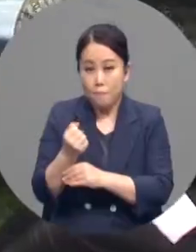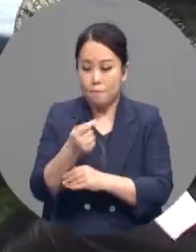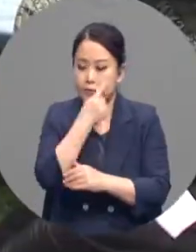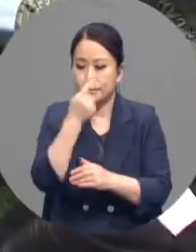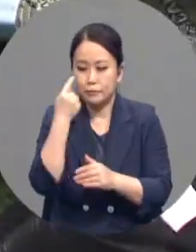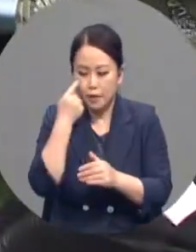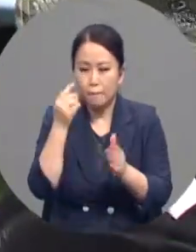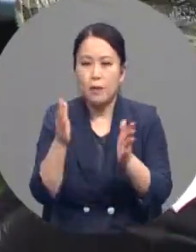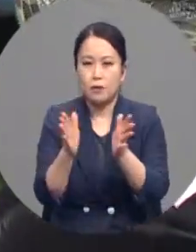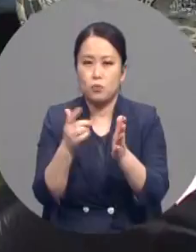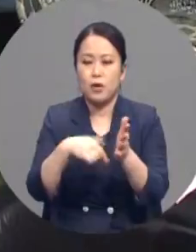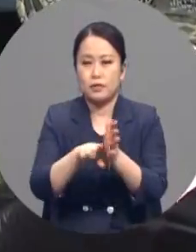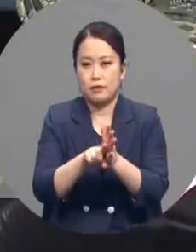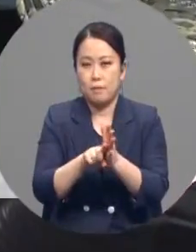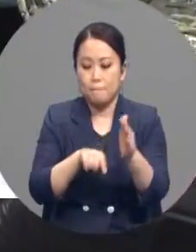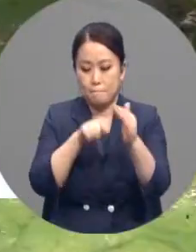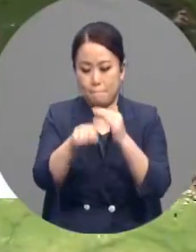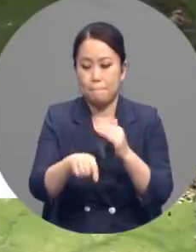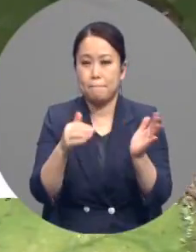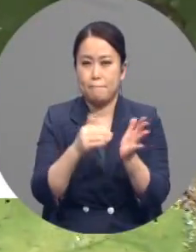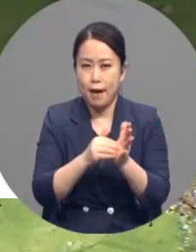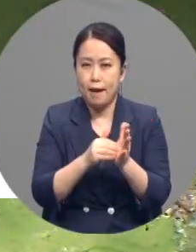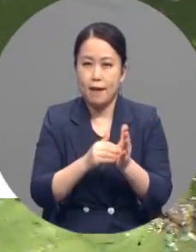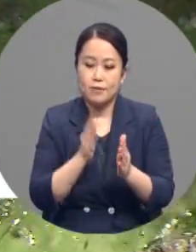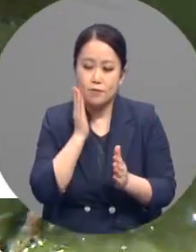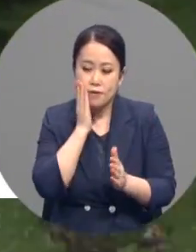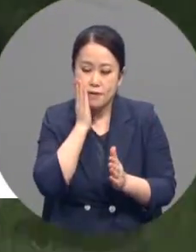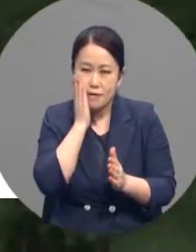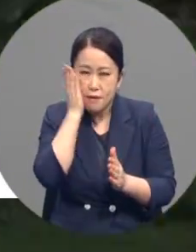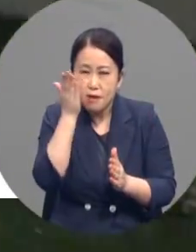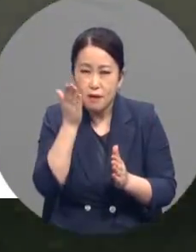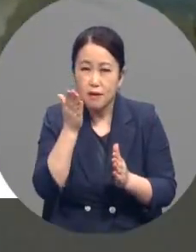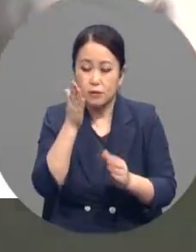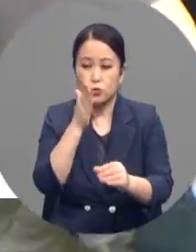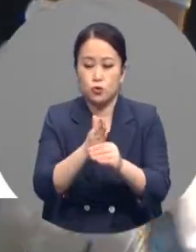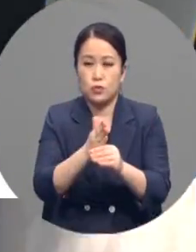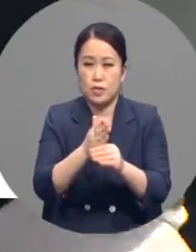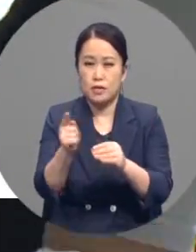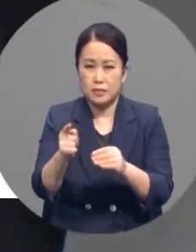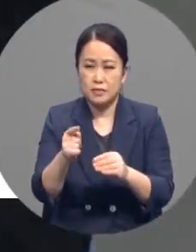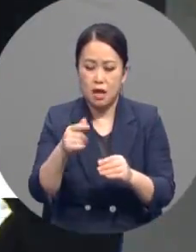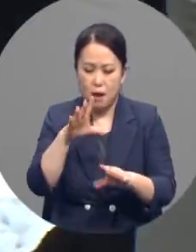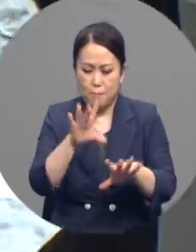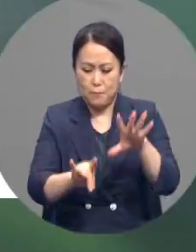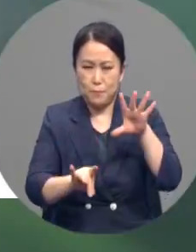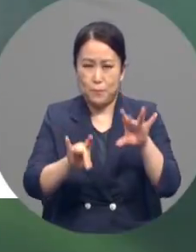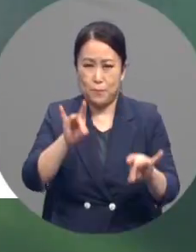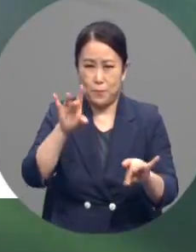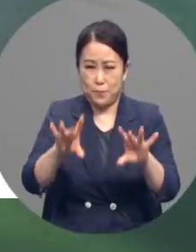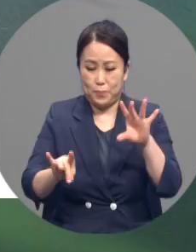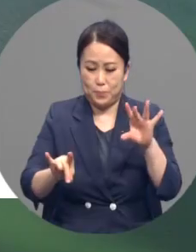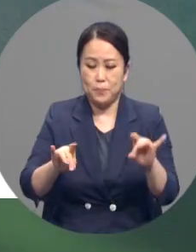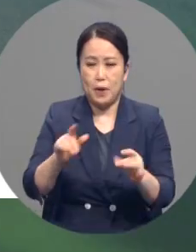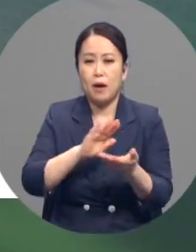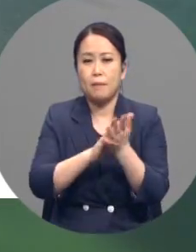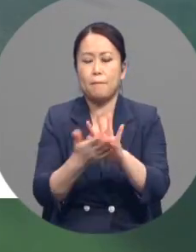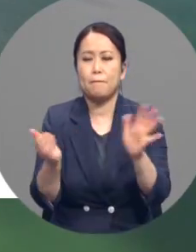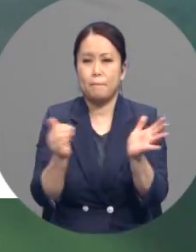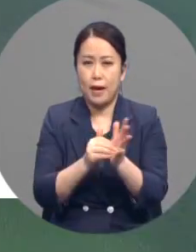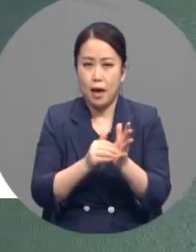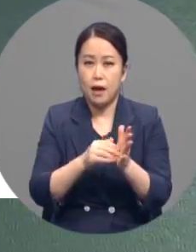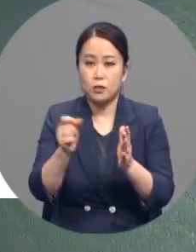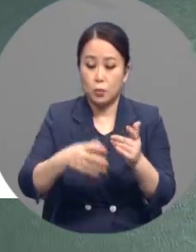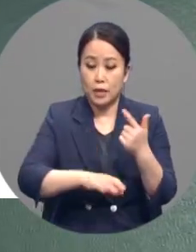찾았습니다. 녹조로 범벅이 된 낙동강 물은 걸쭉한 녹색 액체로 변했습니다. 낙동강과